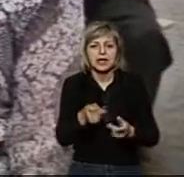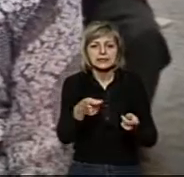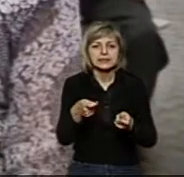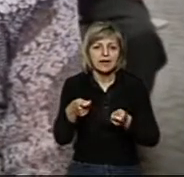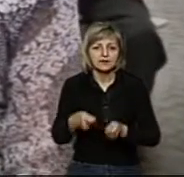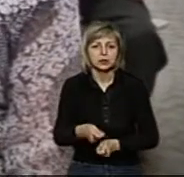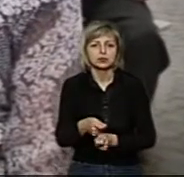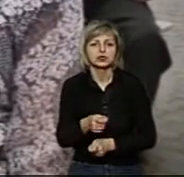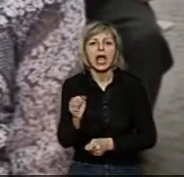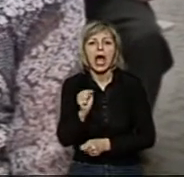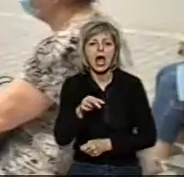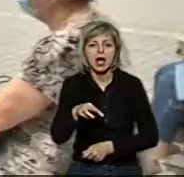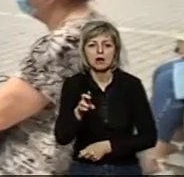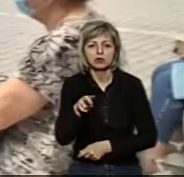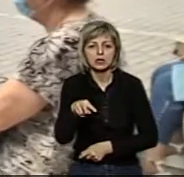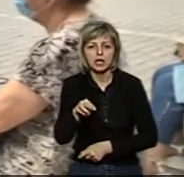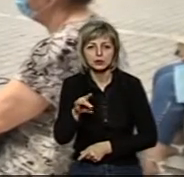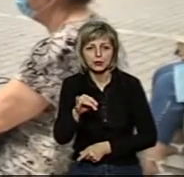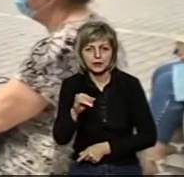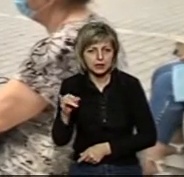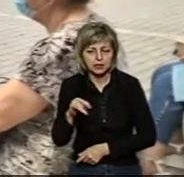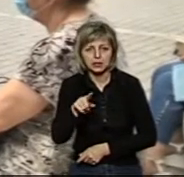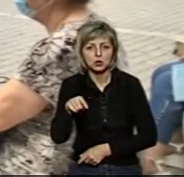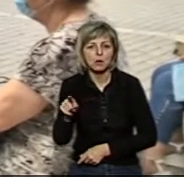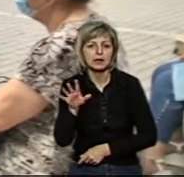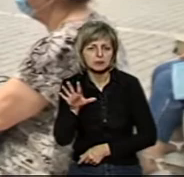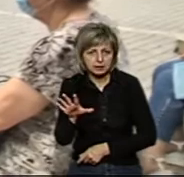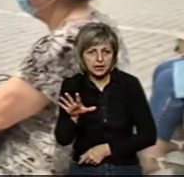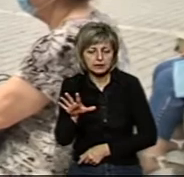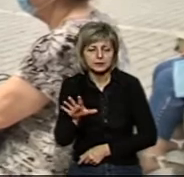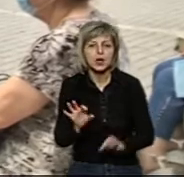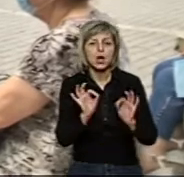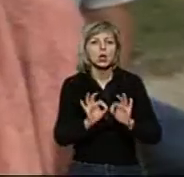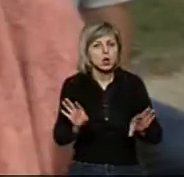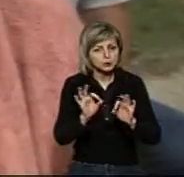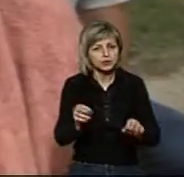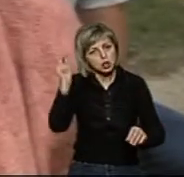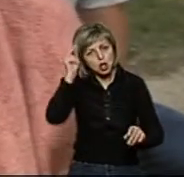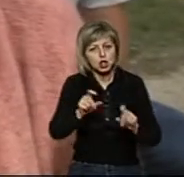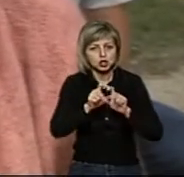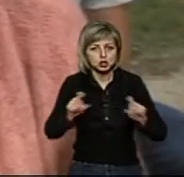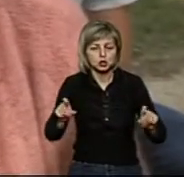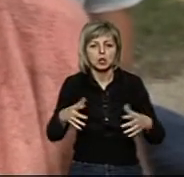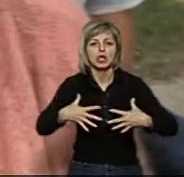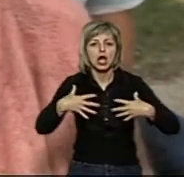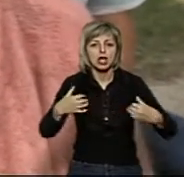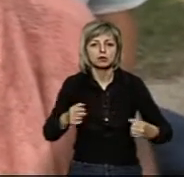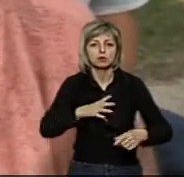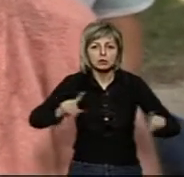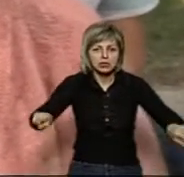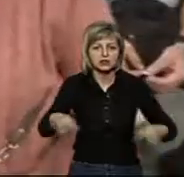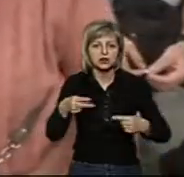Завідувачка амбулаторії загальної практики сімейної медицини номер 5 Ніна Поремська розповідає, школа здоров'я була заснована у